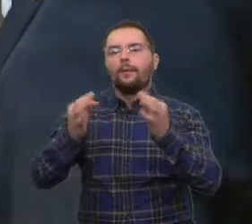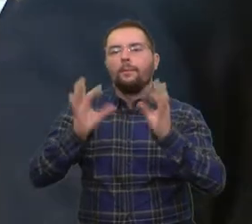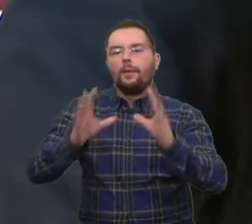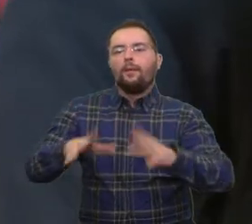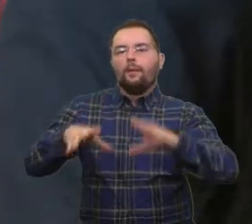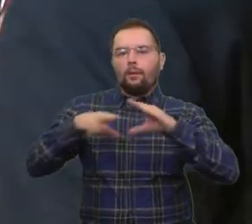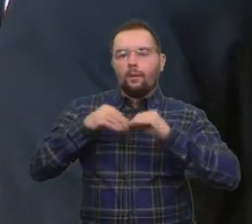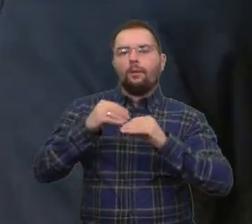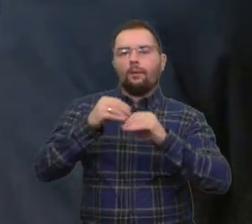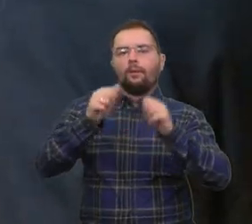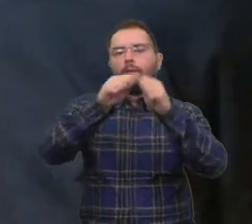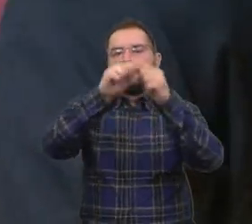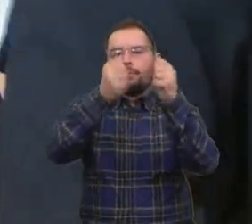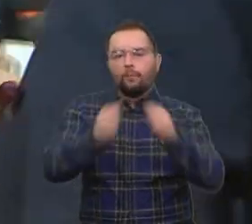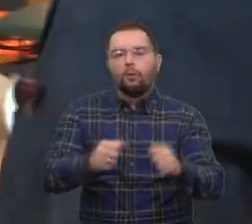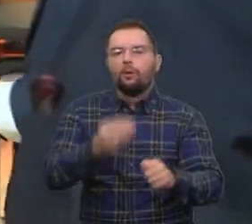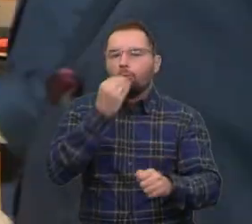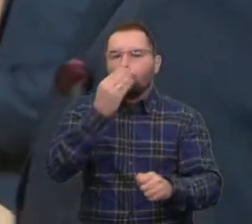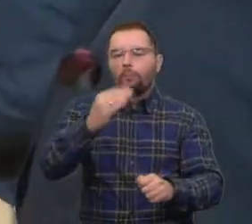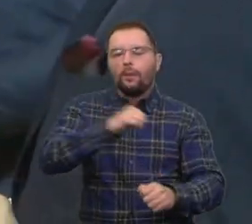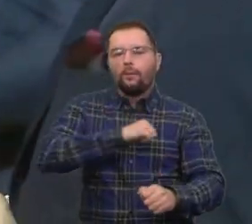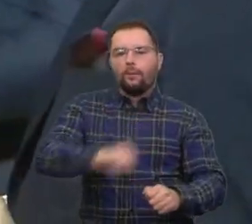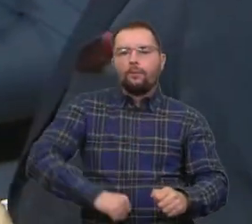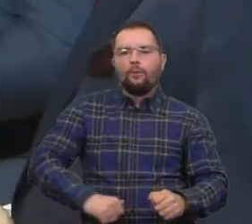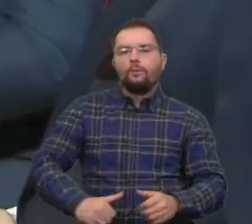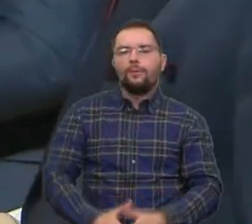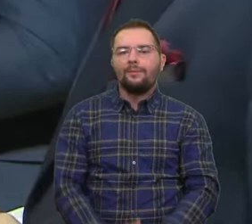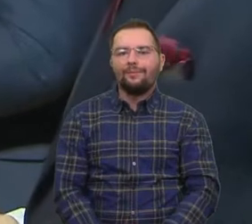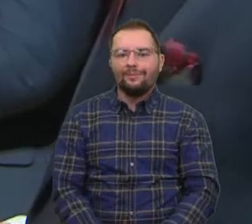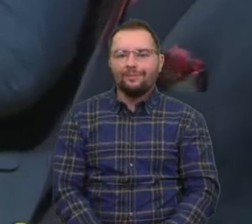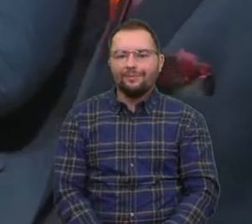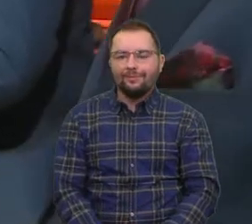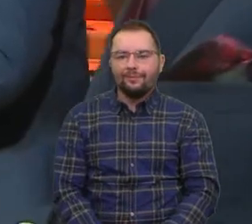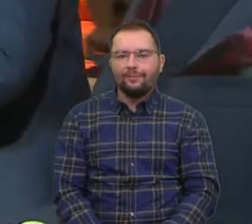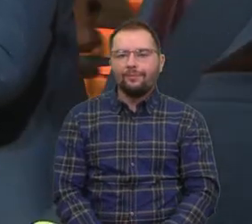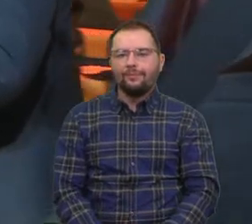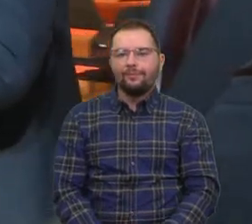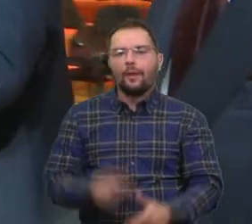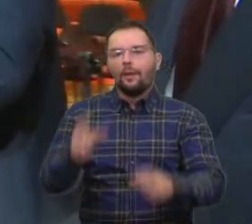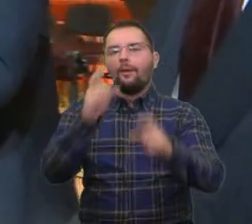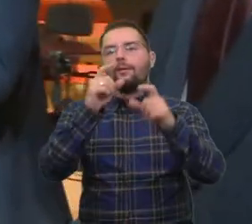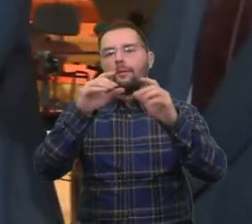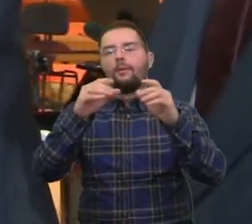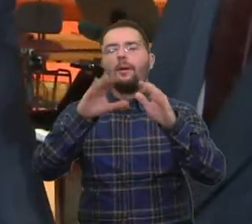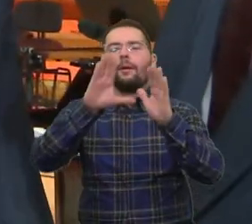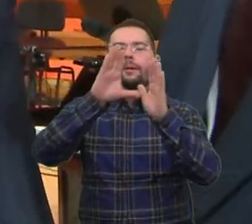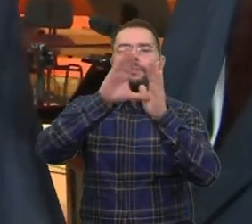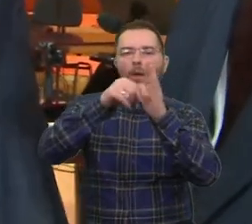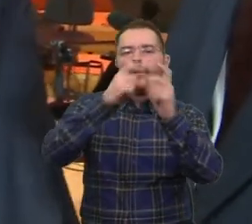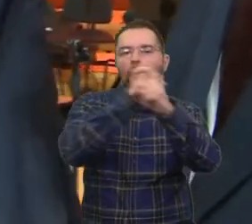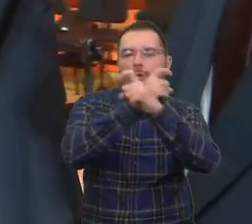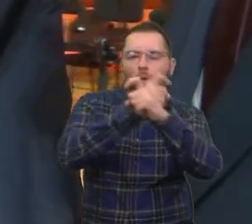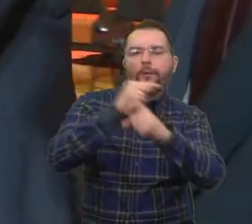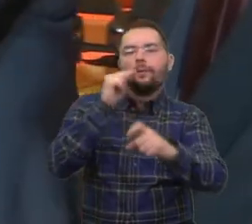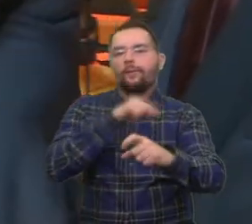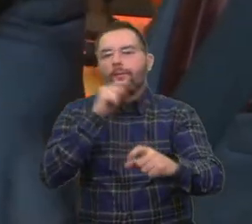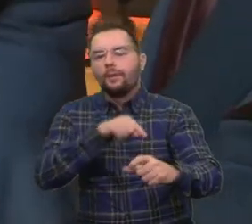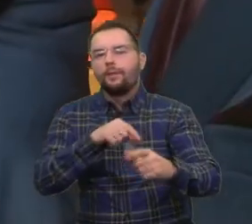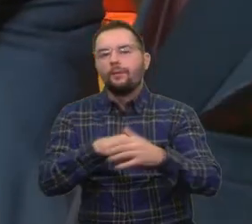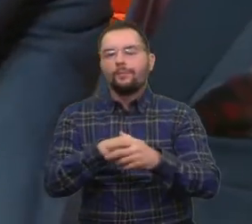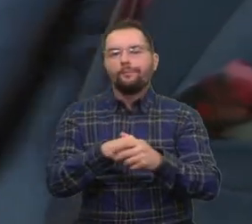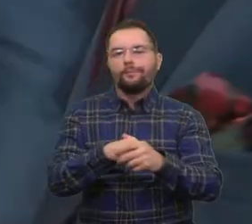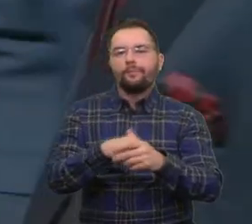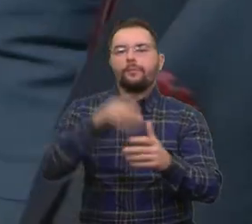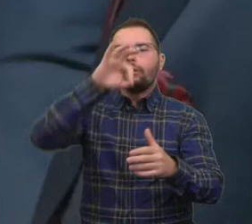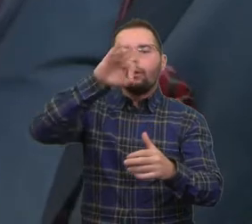właśnie statuetkę Superburmistrz. Arkadiusz Czech, Tarnowskie Góry, Tomasz Bujok, Wisła, Przemysław Korcz,